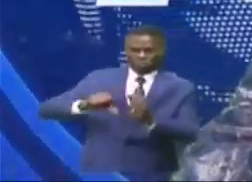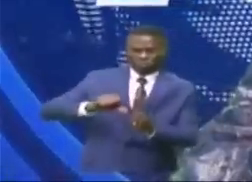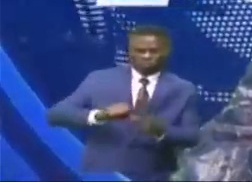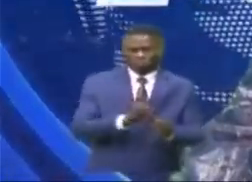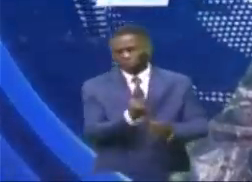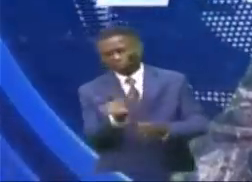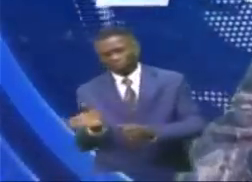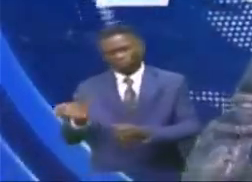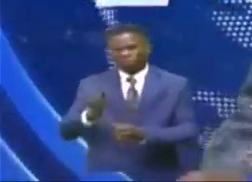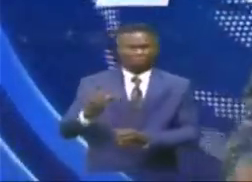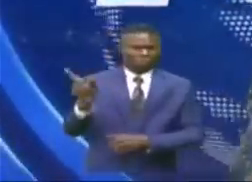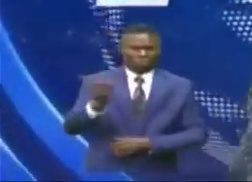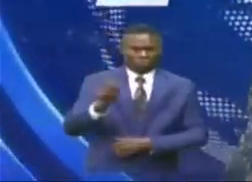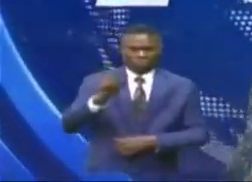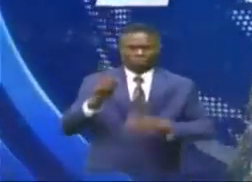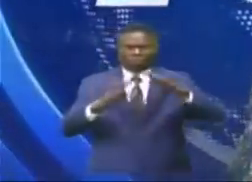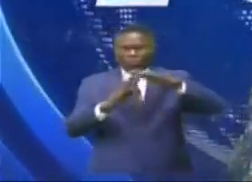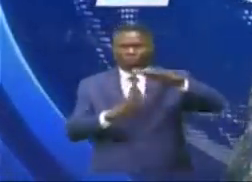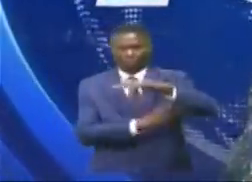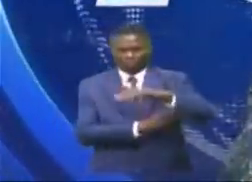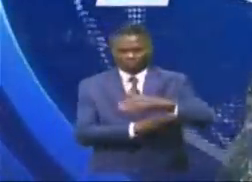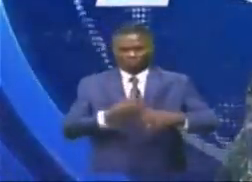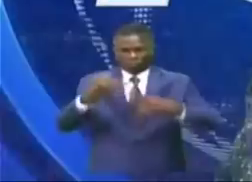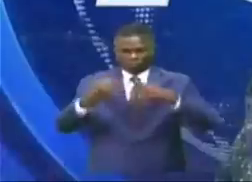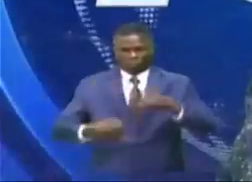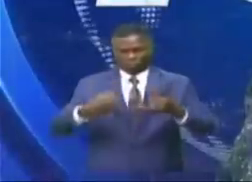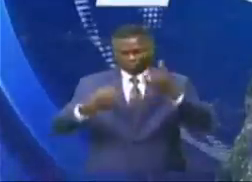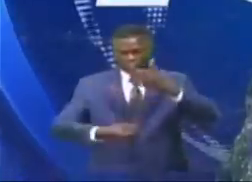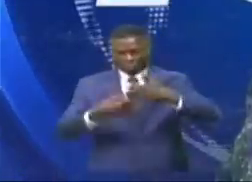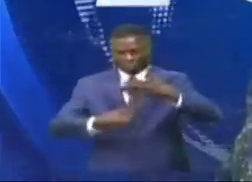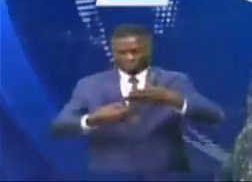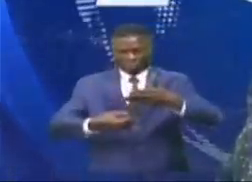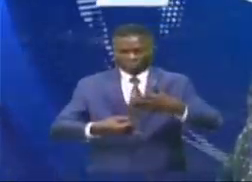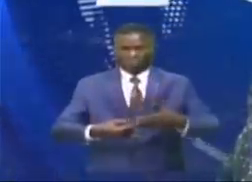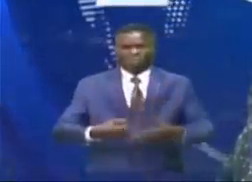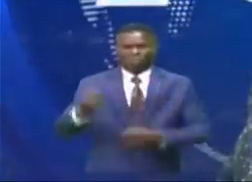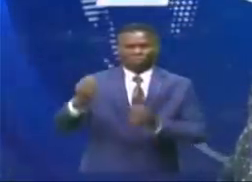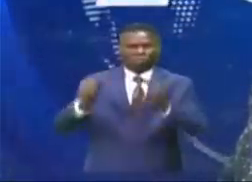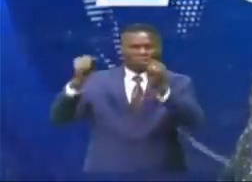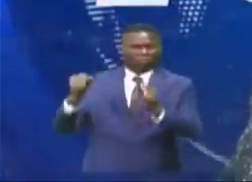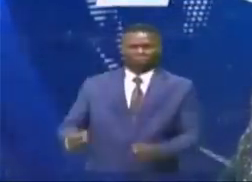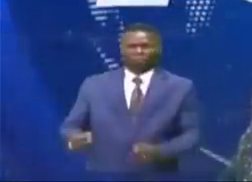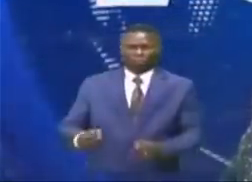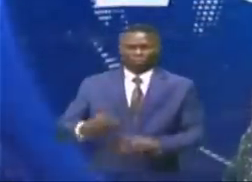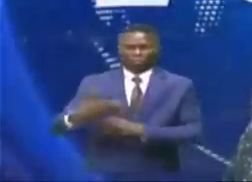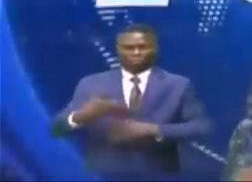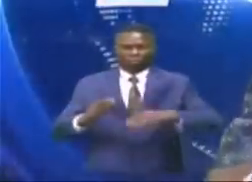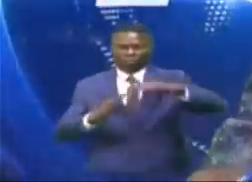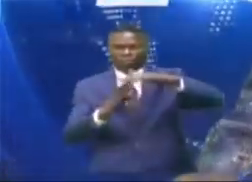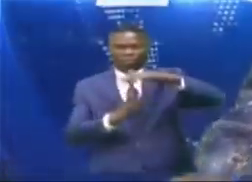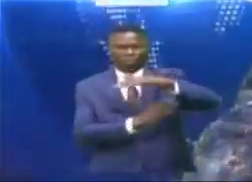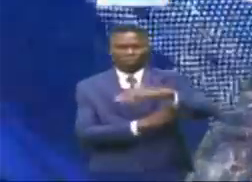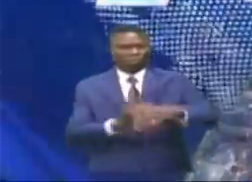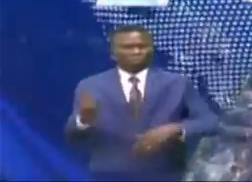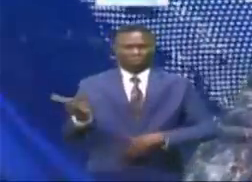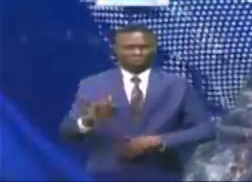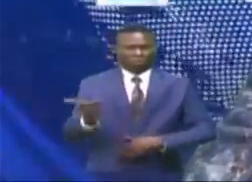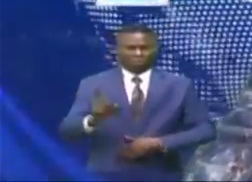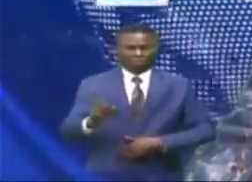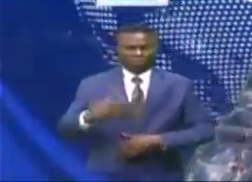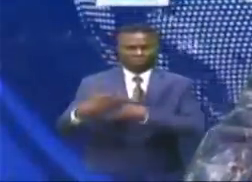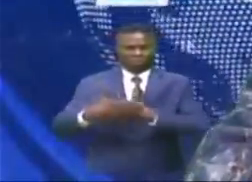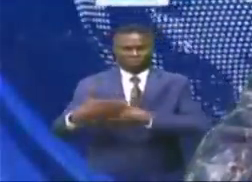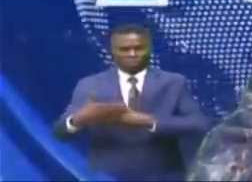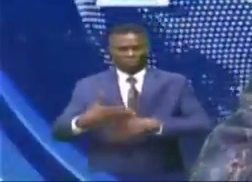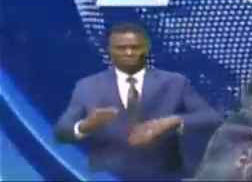moutons est interdite. 6. Aucun arrêt de bus ou aire de stationnement ne peut être organisé à proximité